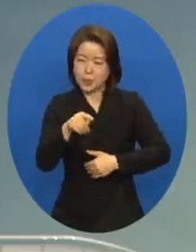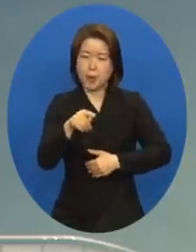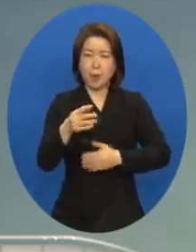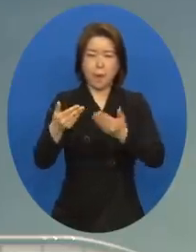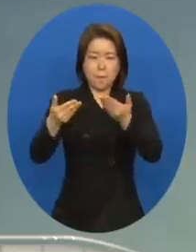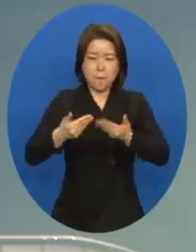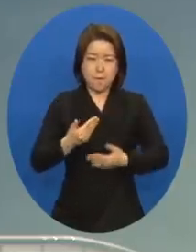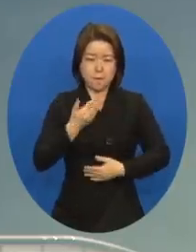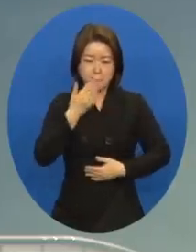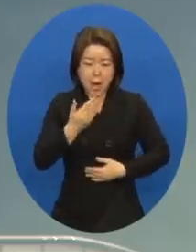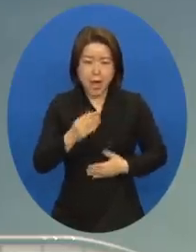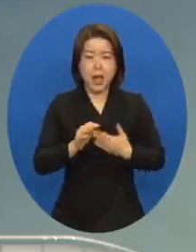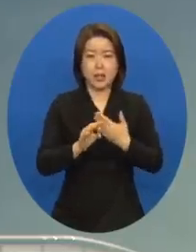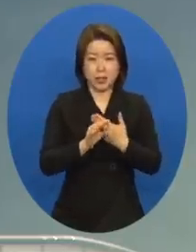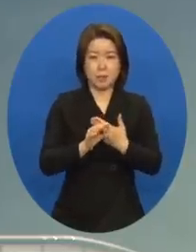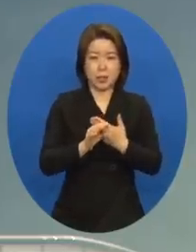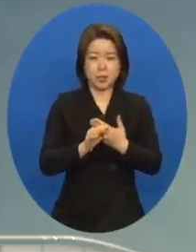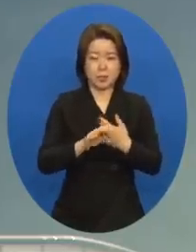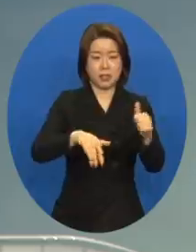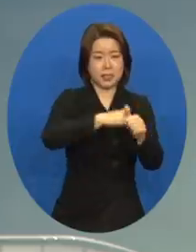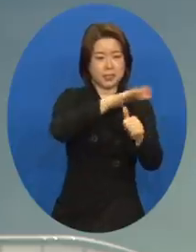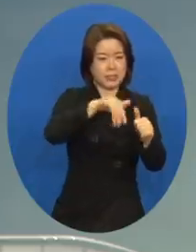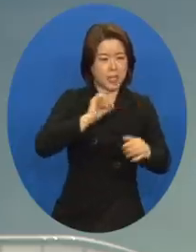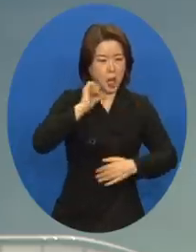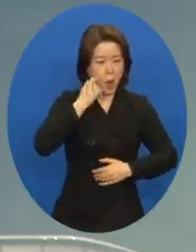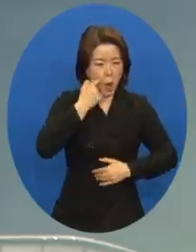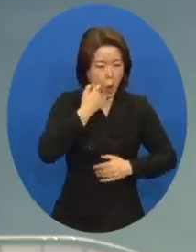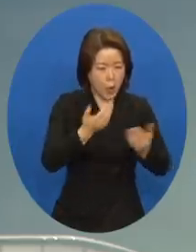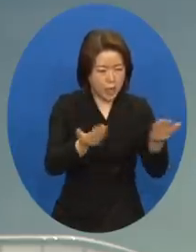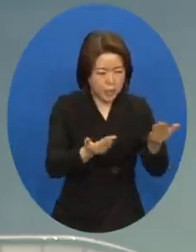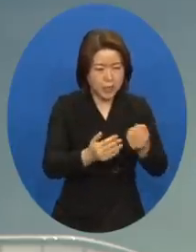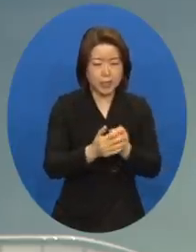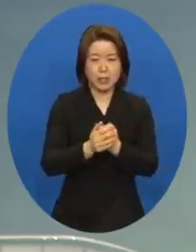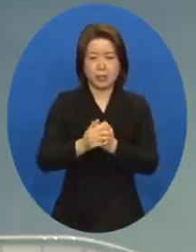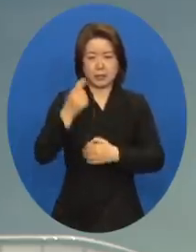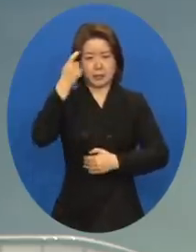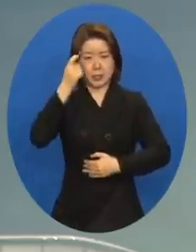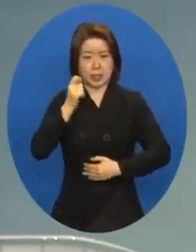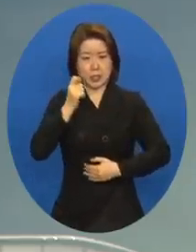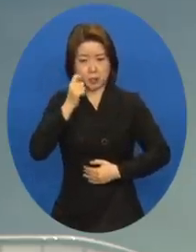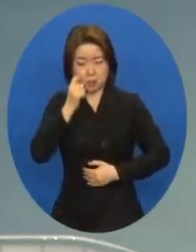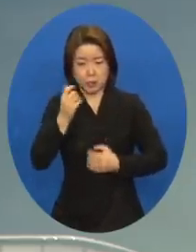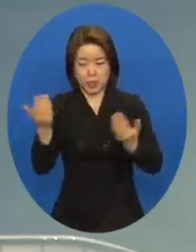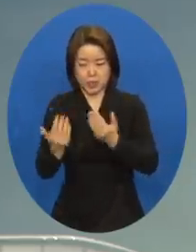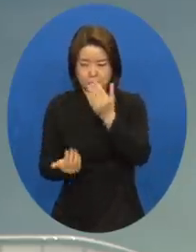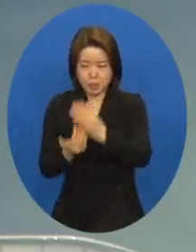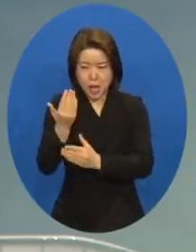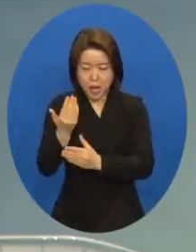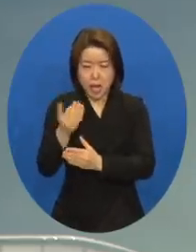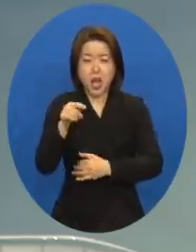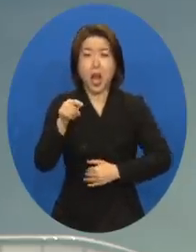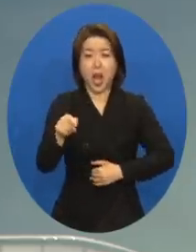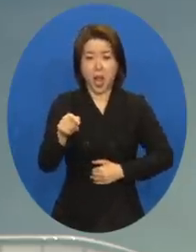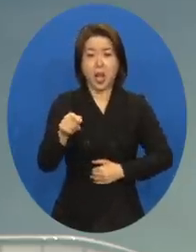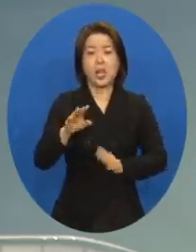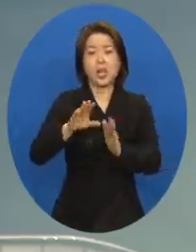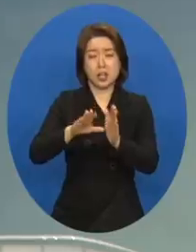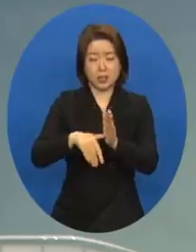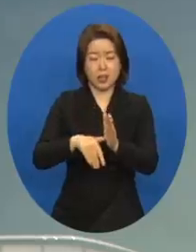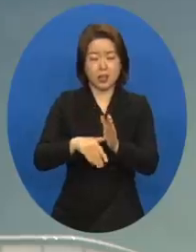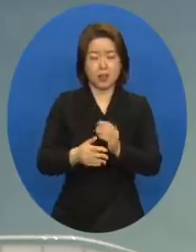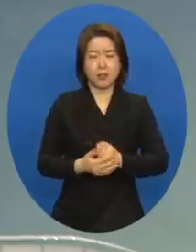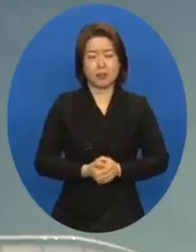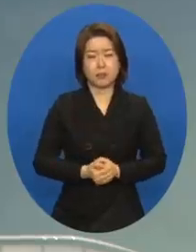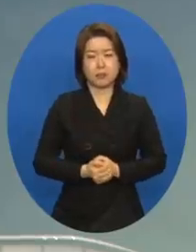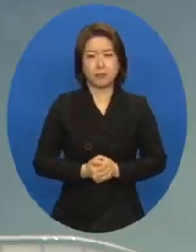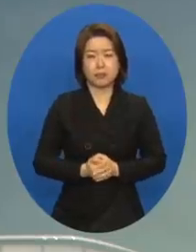수 있다면 상황에 어려워지는 일 또는 예상치 못했던 큰 문제가 생기는 일이 있다